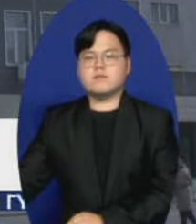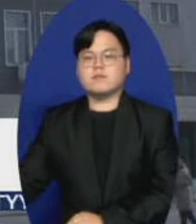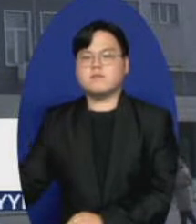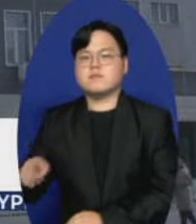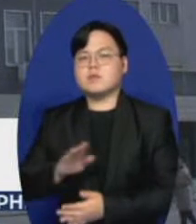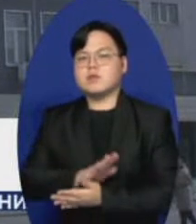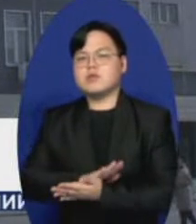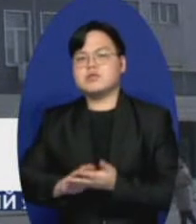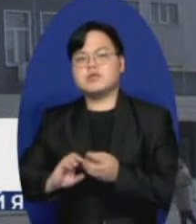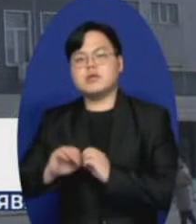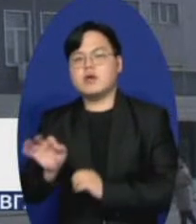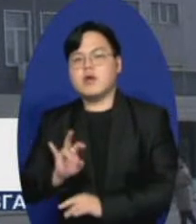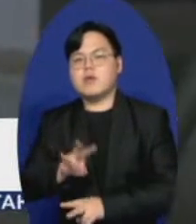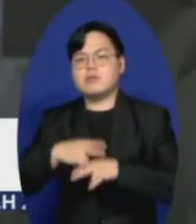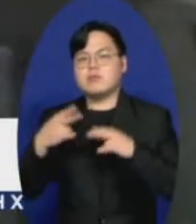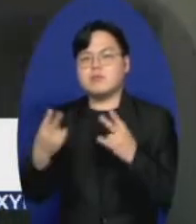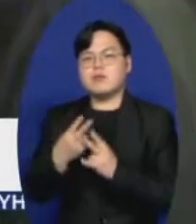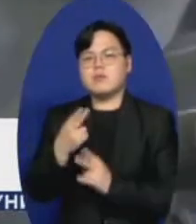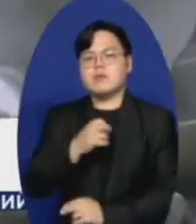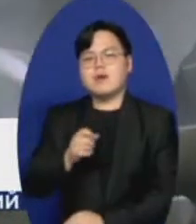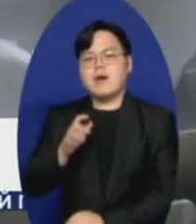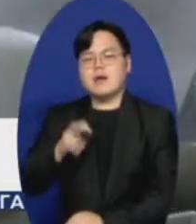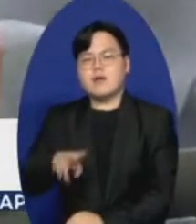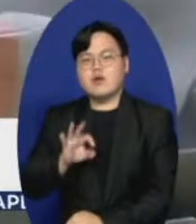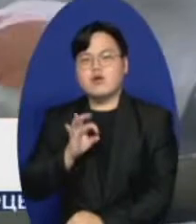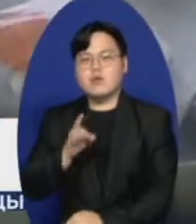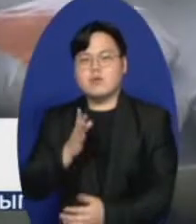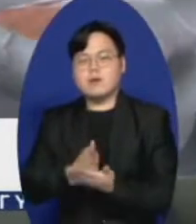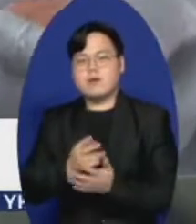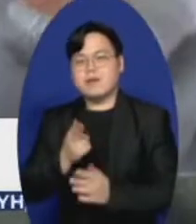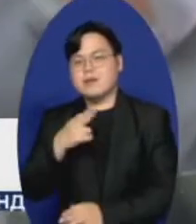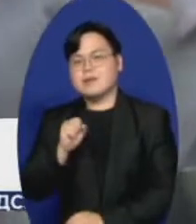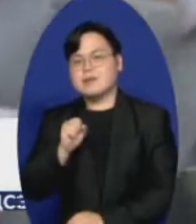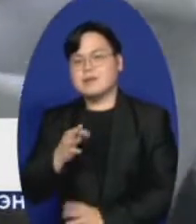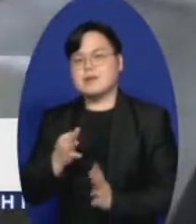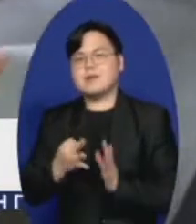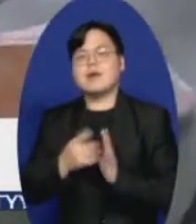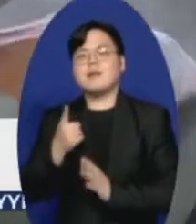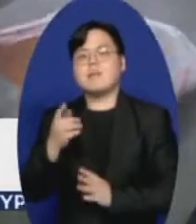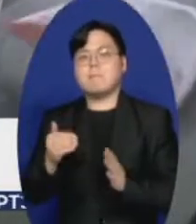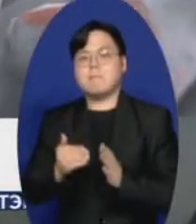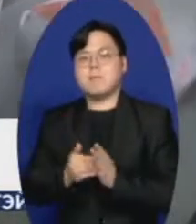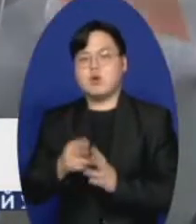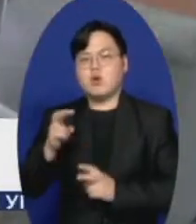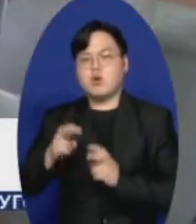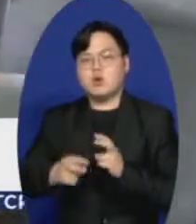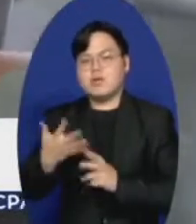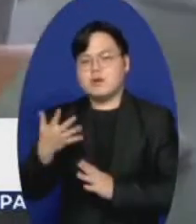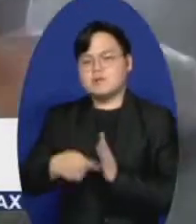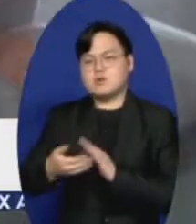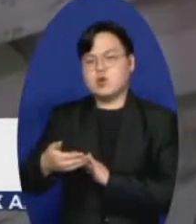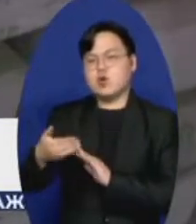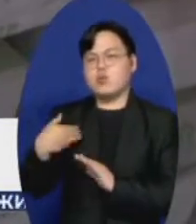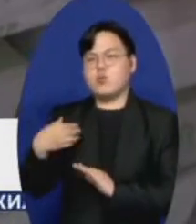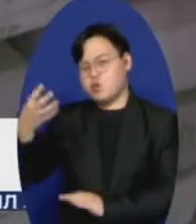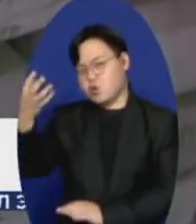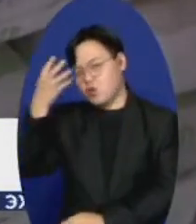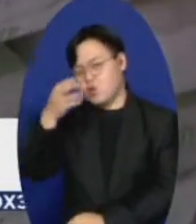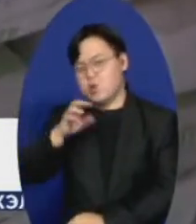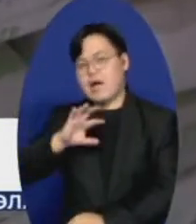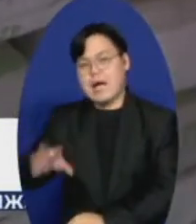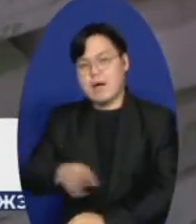Ямар ч шинжилэл хийдэггүй нийгмийн давтгал татварын үртэй дансандаа 81 мянган төгрөгтэй үйлдвэрийг 5 сарын өмнө төрд буцаан